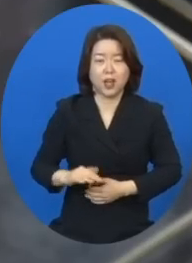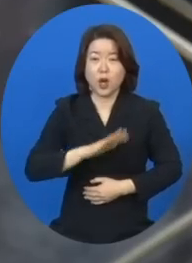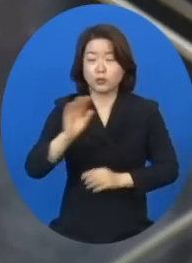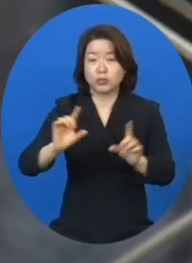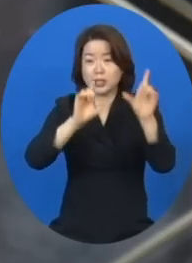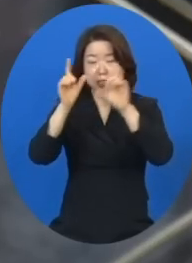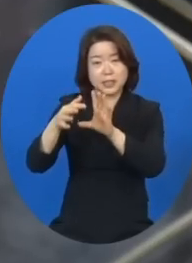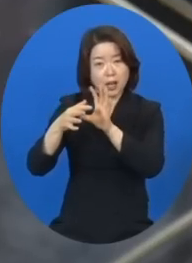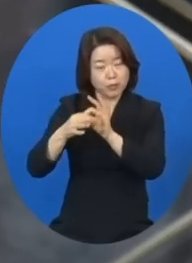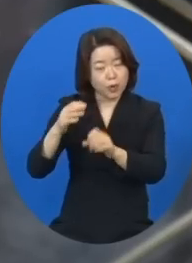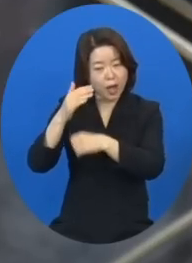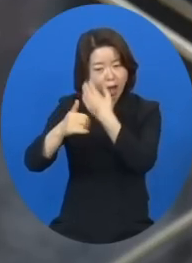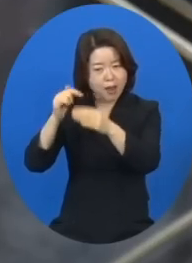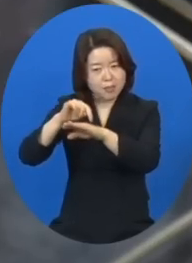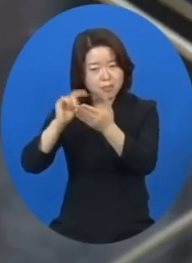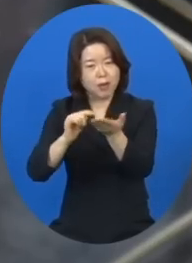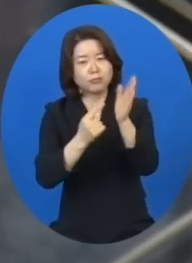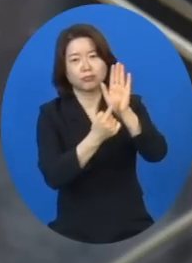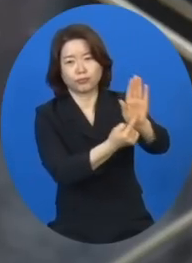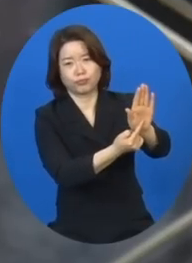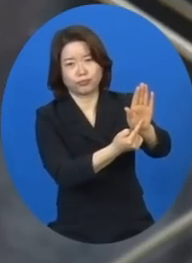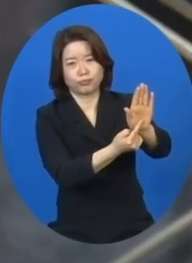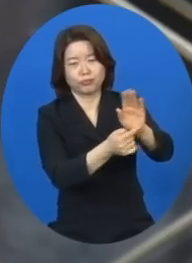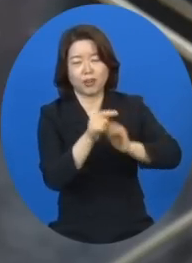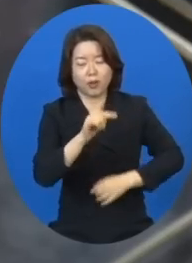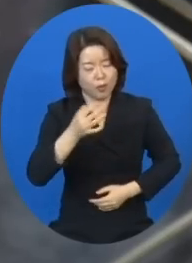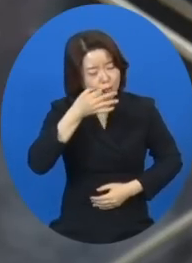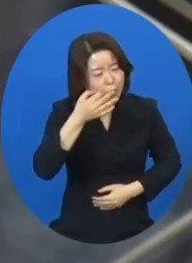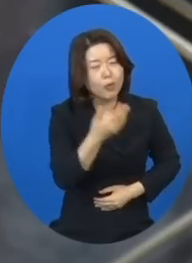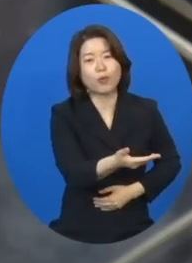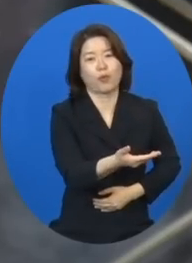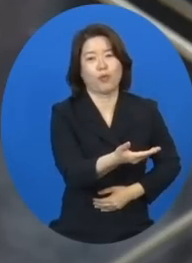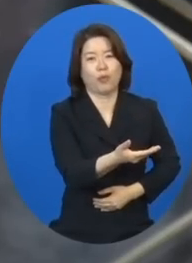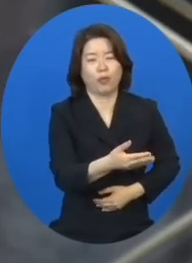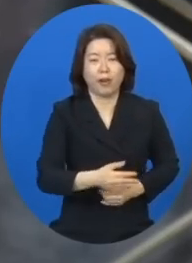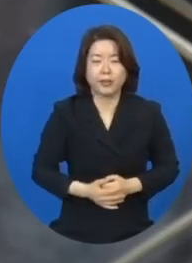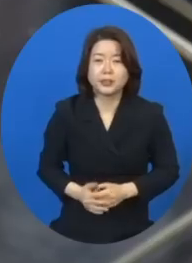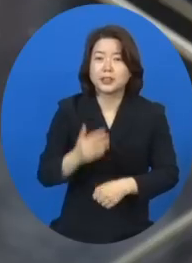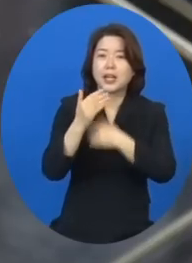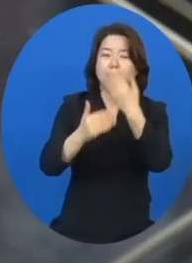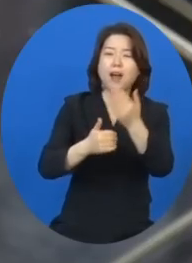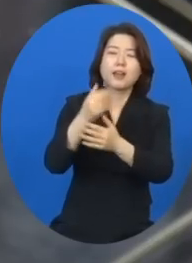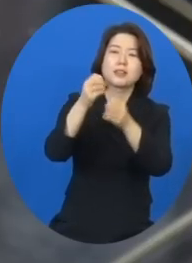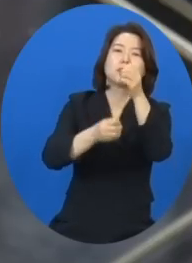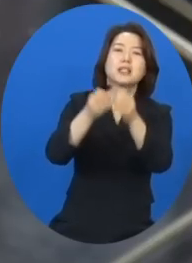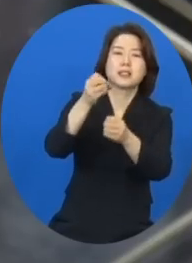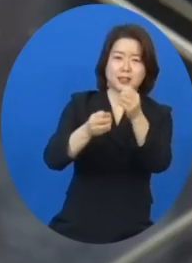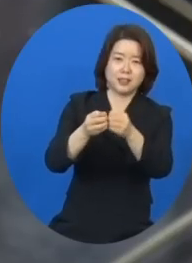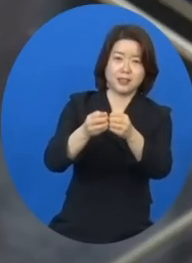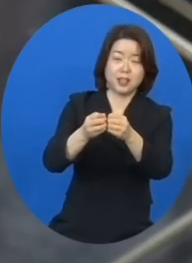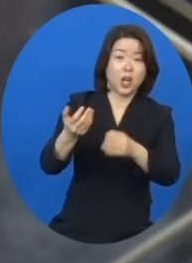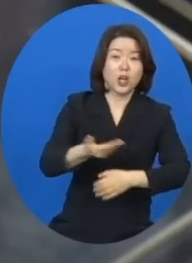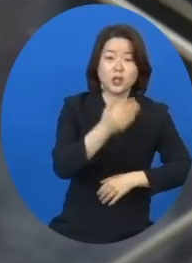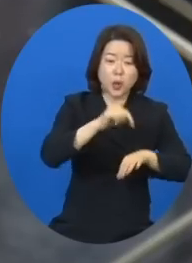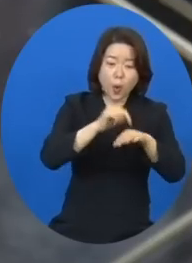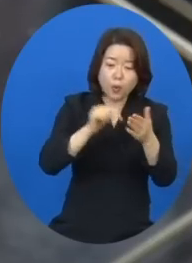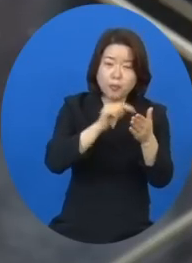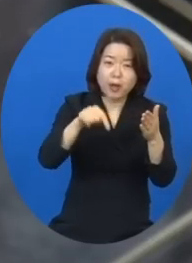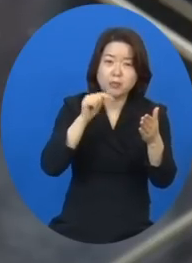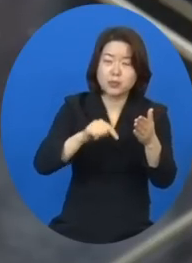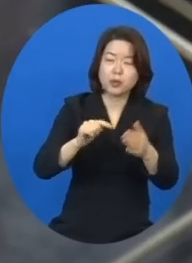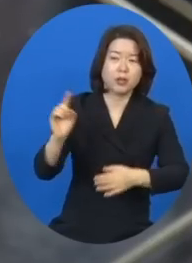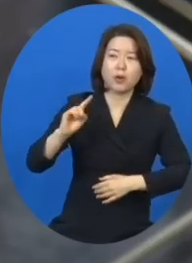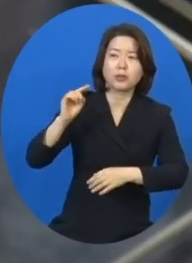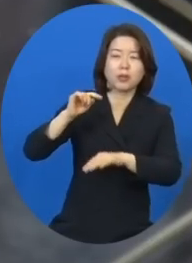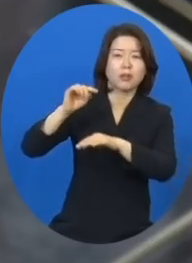하나님의 마음이 드러나고 있어요. 보여지고 있습니다. 하나님의 시입니다. 여러분 마음에는 어떤 하나님의